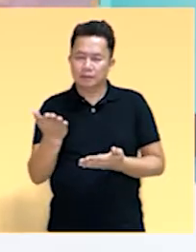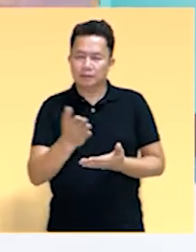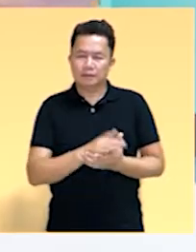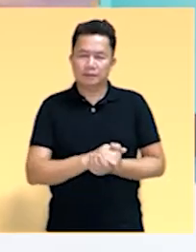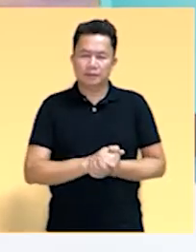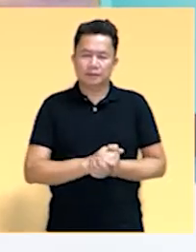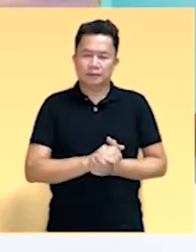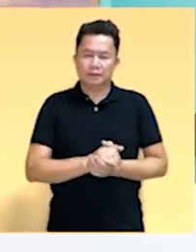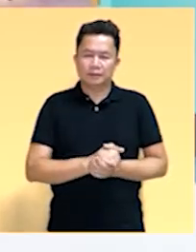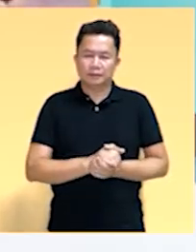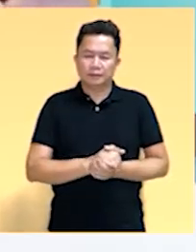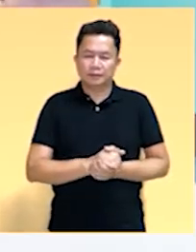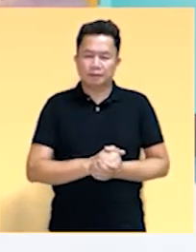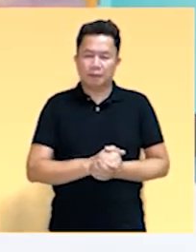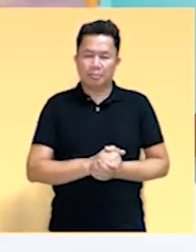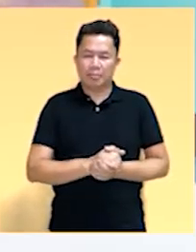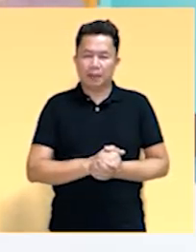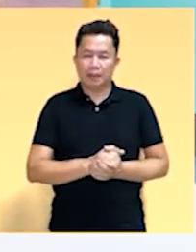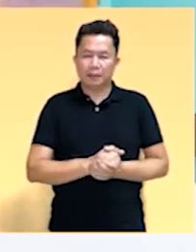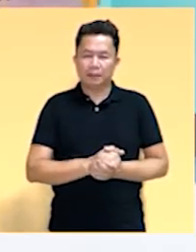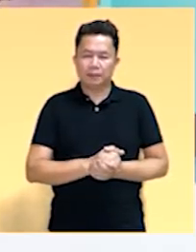na!